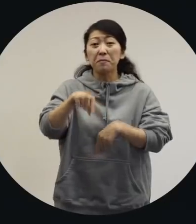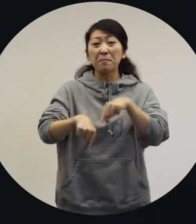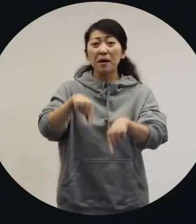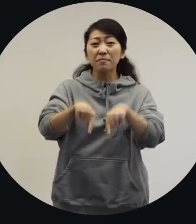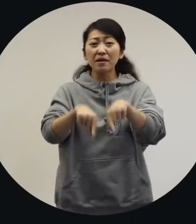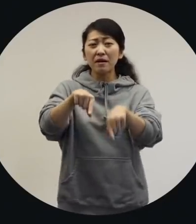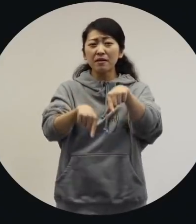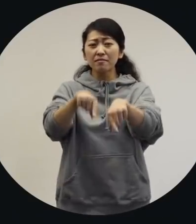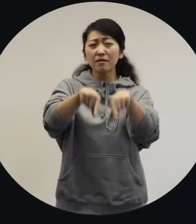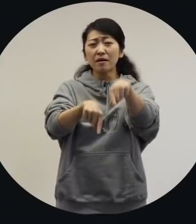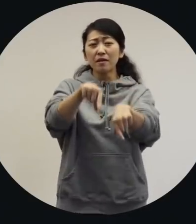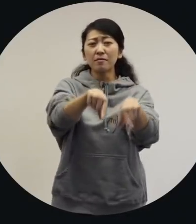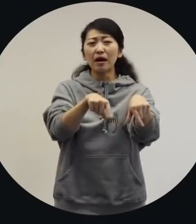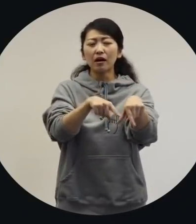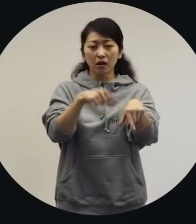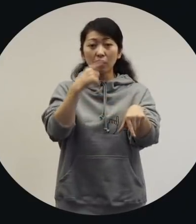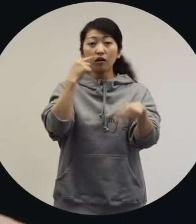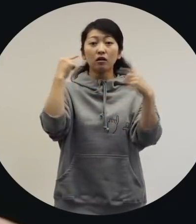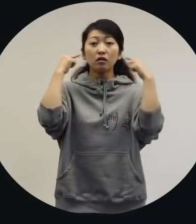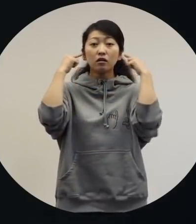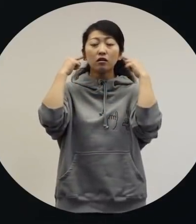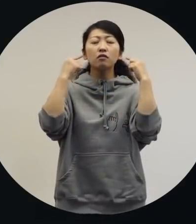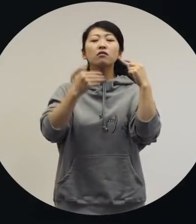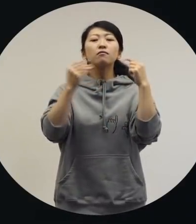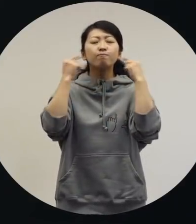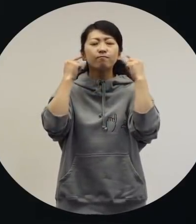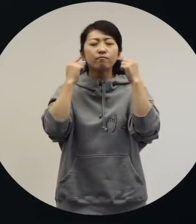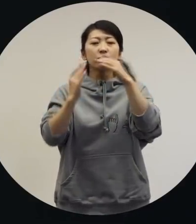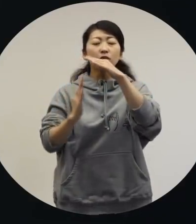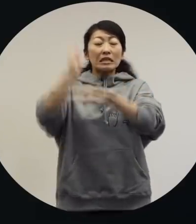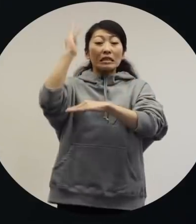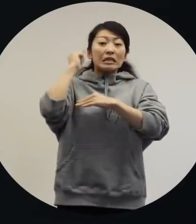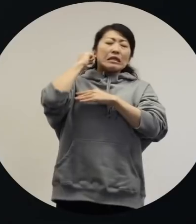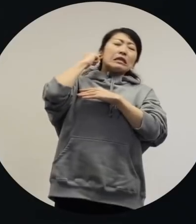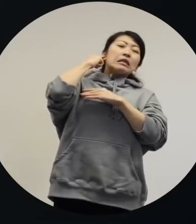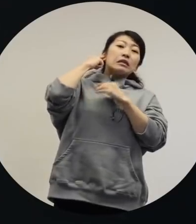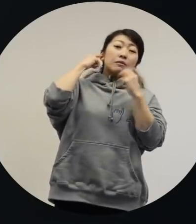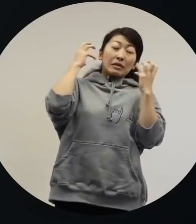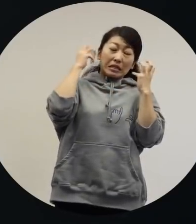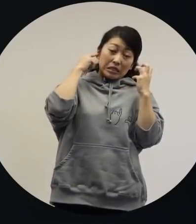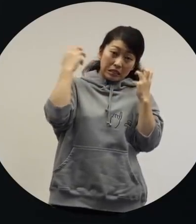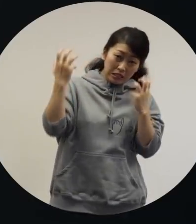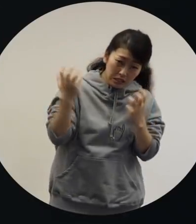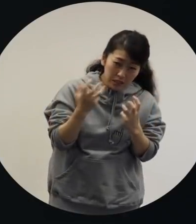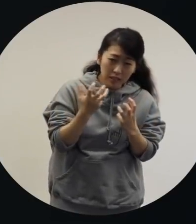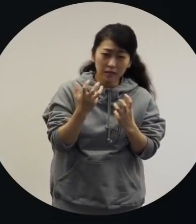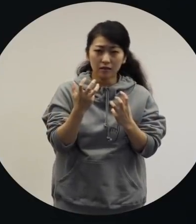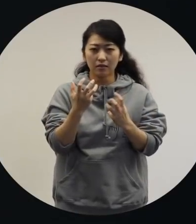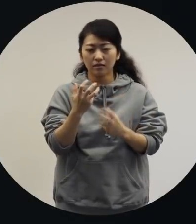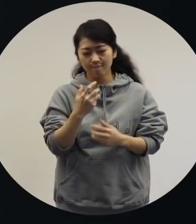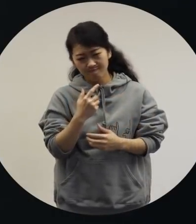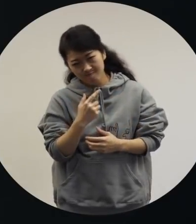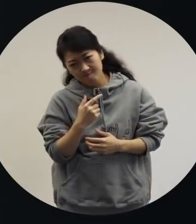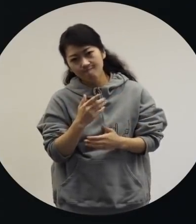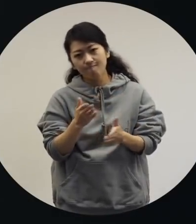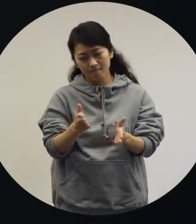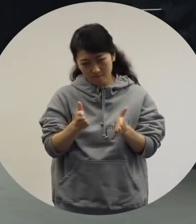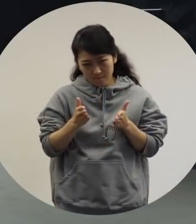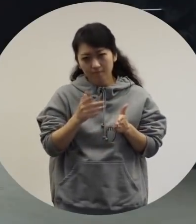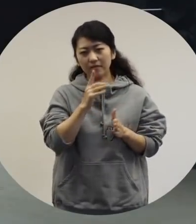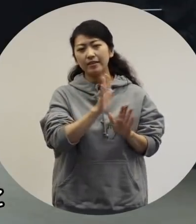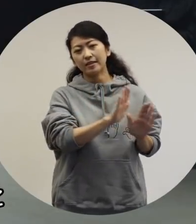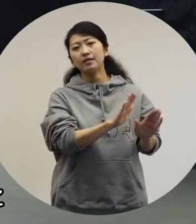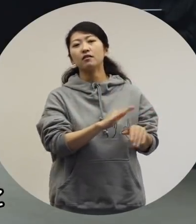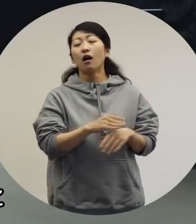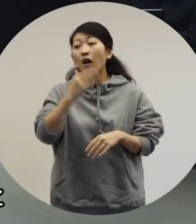つかっていうとやっぱ自分の聞こえる音のマックス超えちゃうと割れてただ痛い音になっちゃうんで、はい、そういうのは避